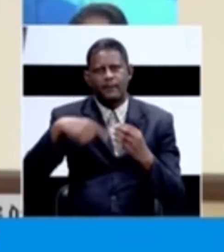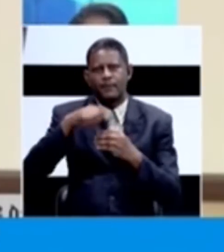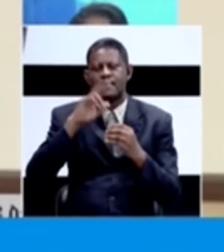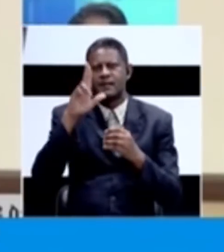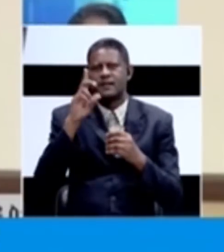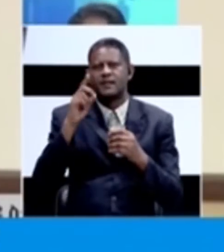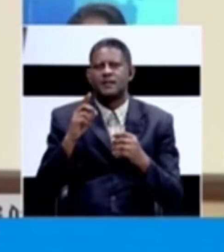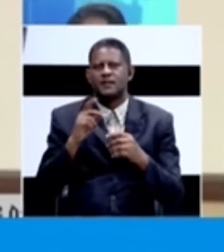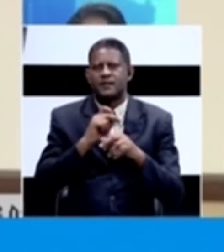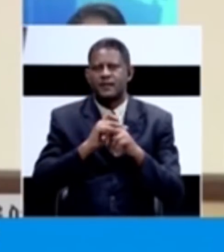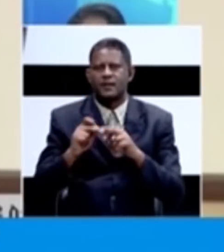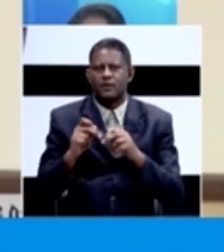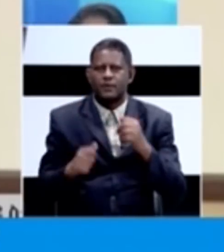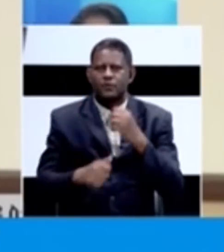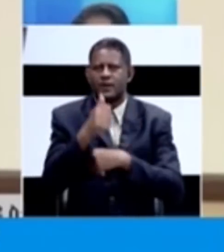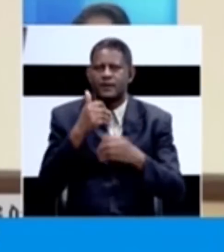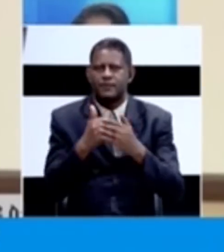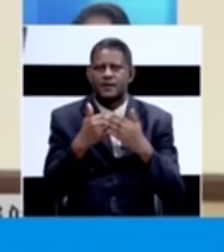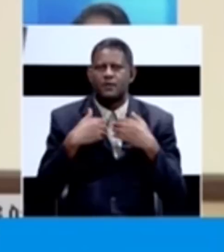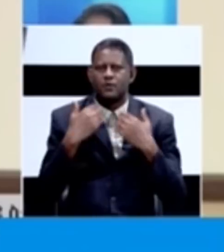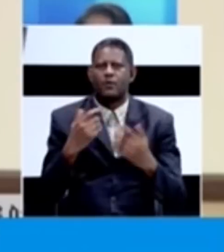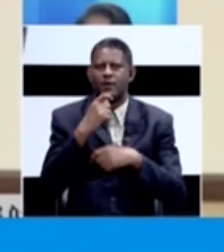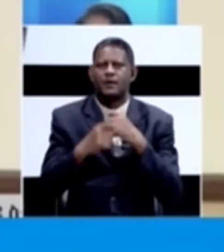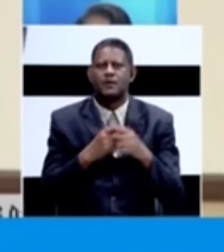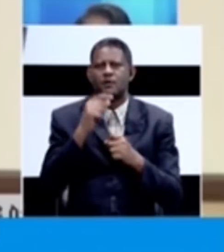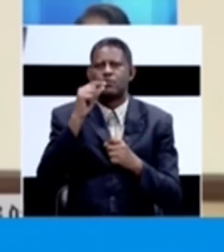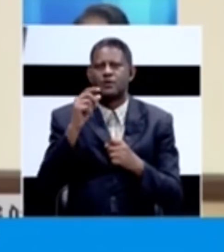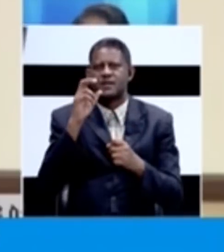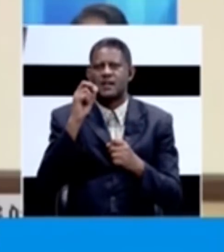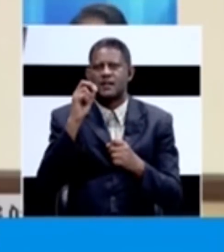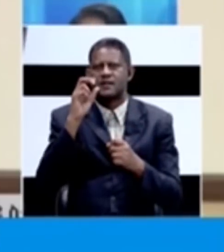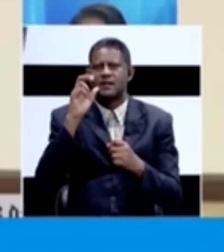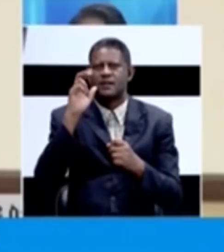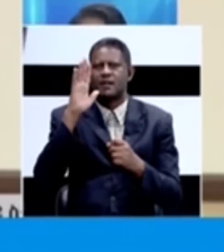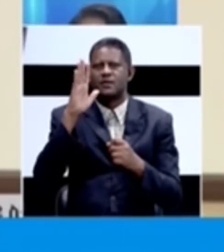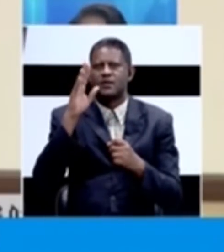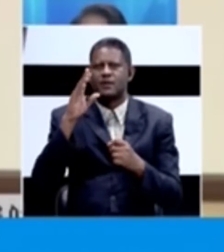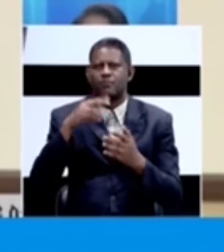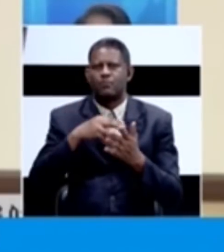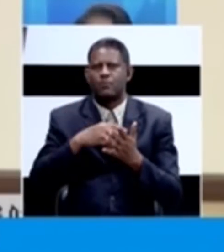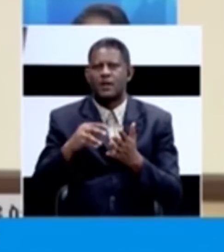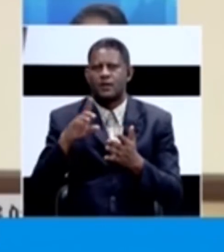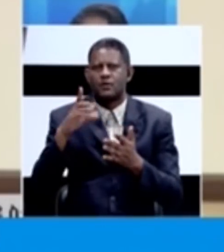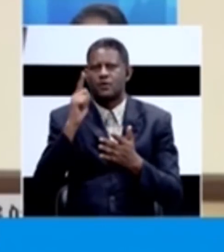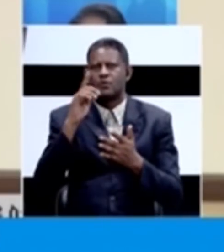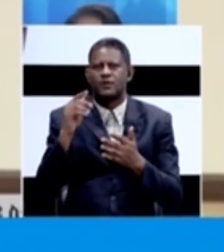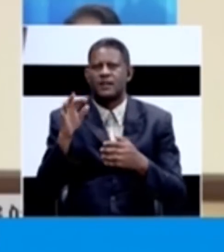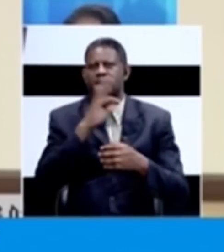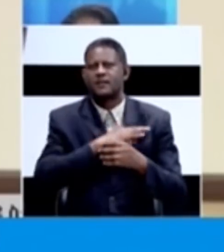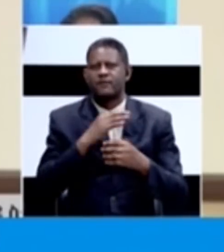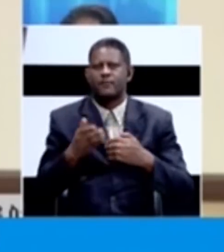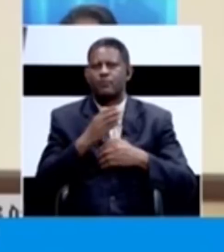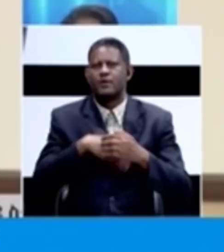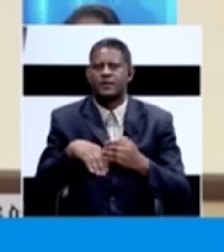እውን ከባቢ ድሪዳዋ መጥቃዕቲ የብፅሕ ኣሎ። ሎሚ ዓመት ብውሕዱ 35 ሚልዮን ኩንታል ትርፊ ምህርቲ ክንረክብ